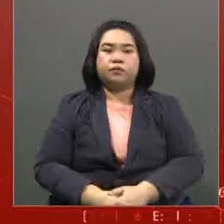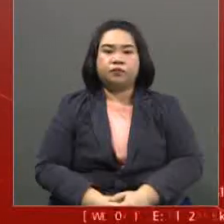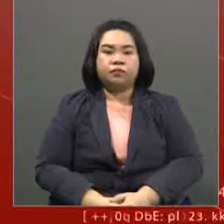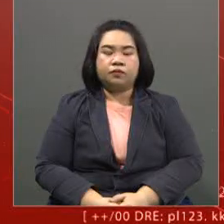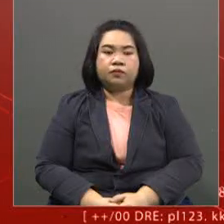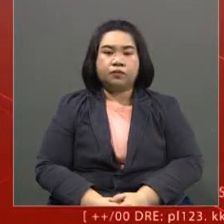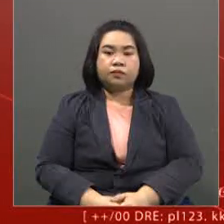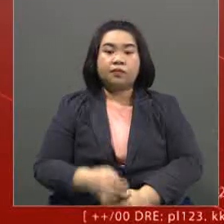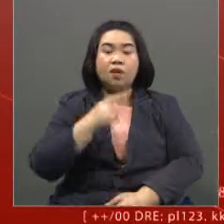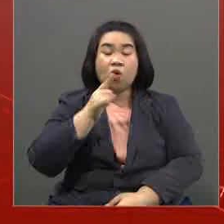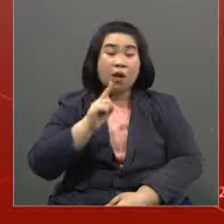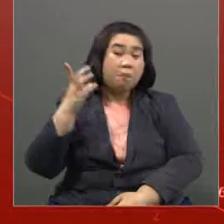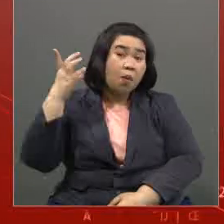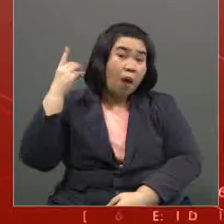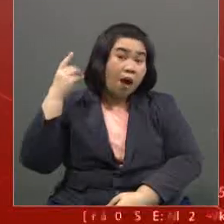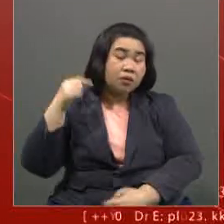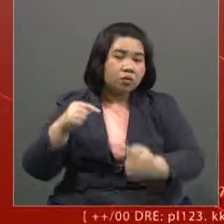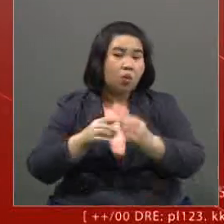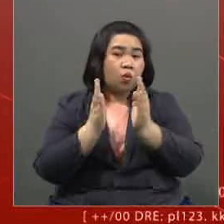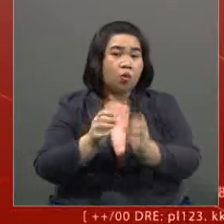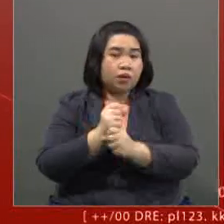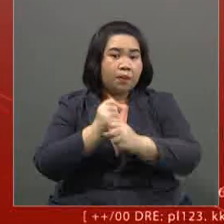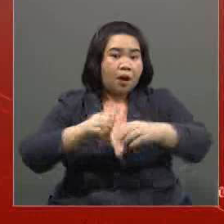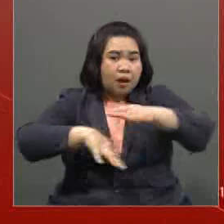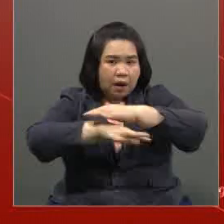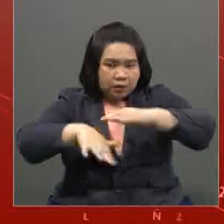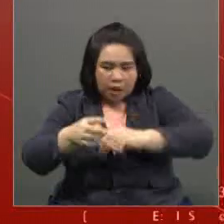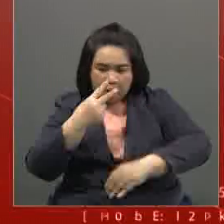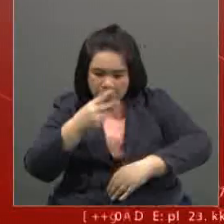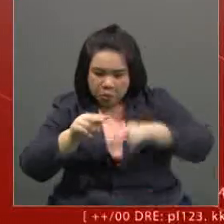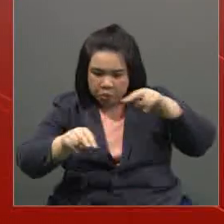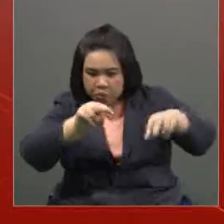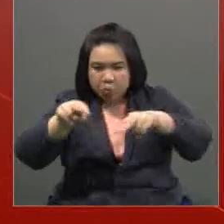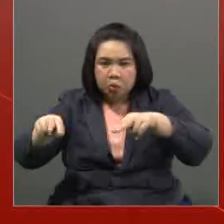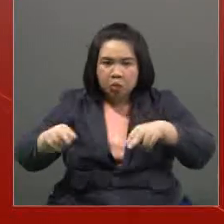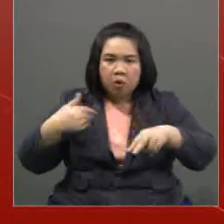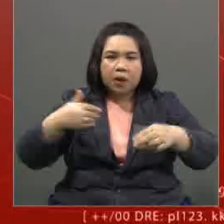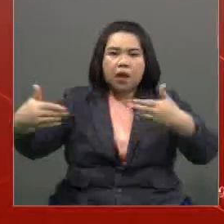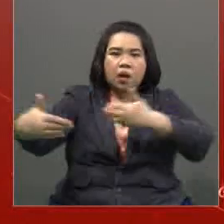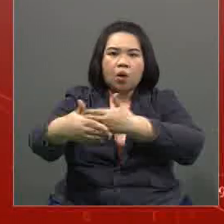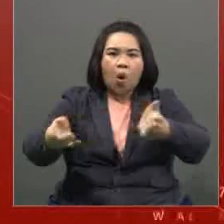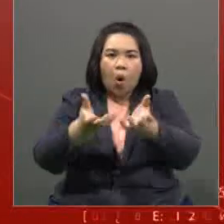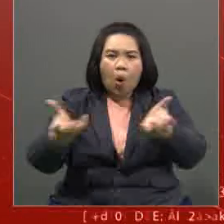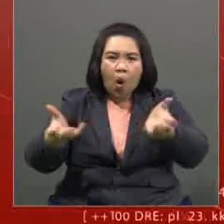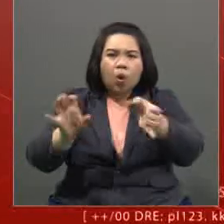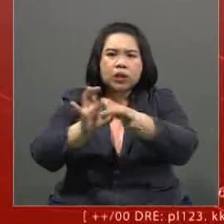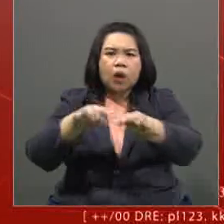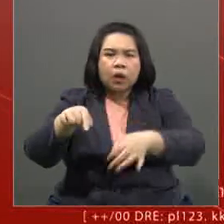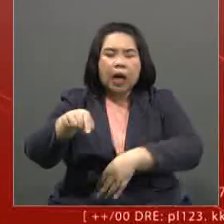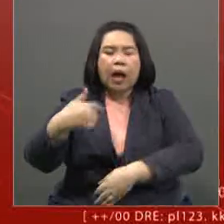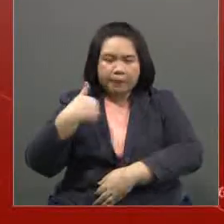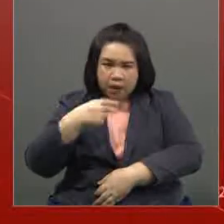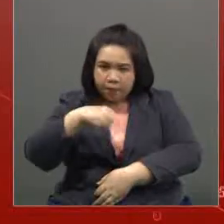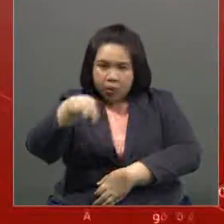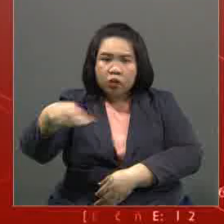คะครับซึ่งขณเดีกันเมื่อวานนี้เจ้าหน้าที่พิสูจน์หลักฐานก็เลยเข้าไปเก็บวัตถุพยานภายห้องเก็บของของกศนอำเภอป่าติ้วซึ่ง